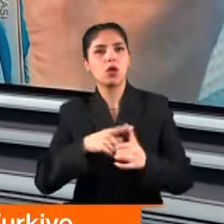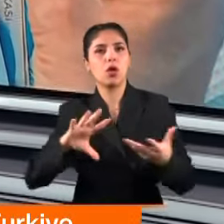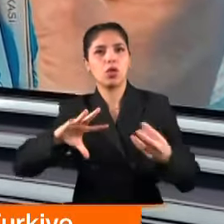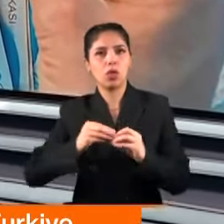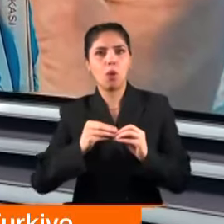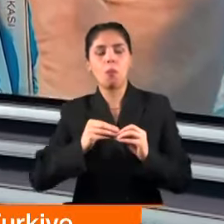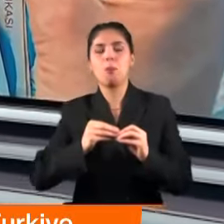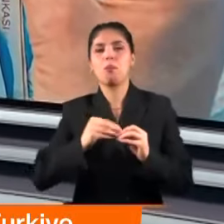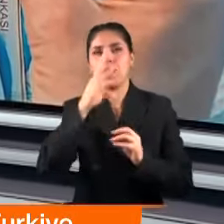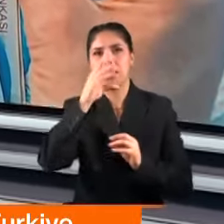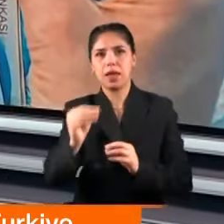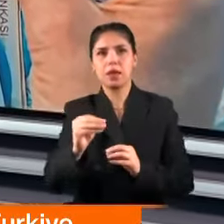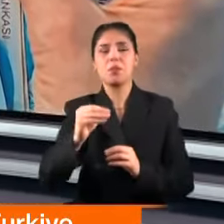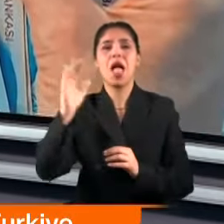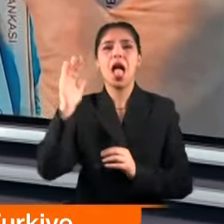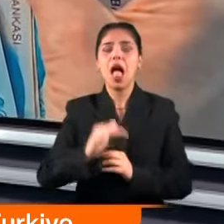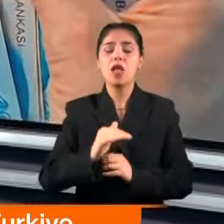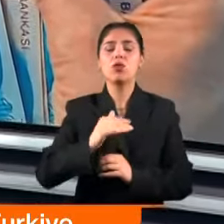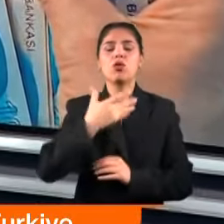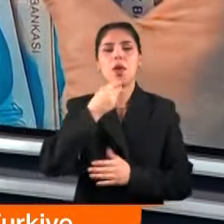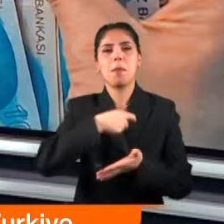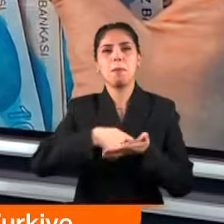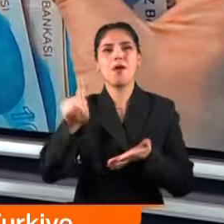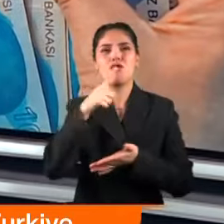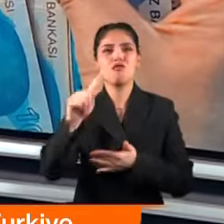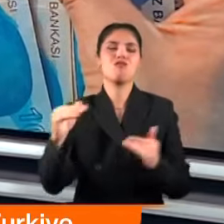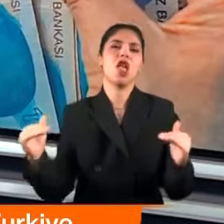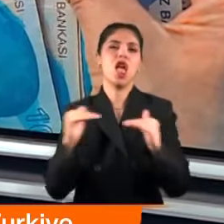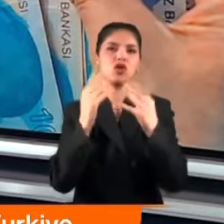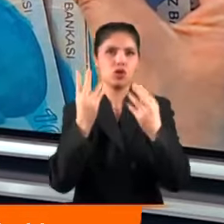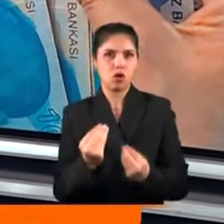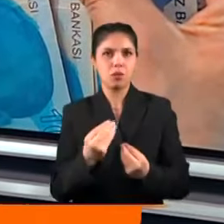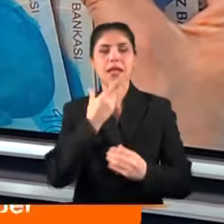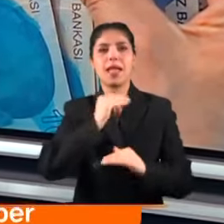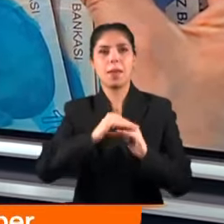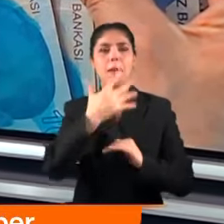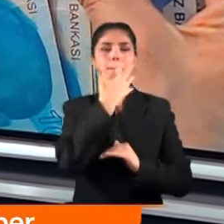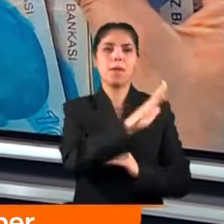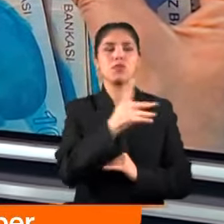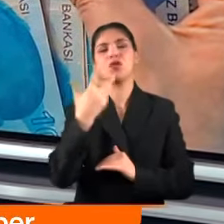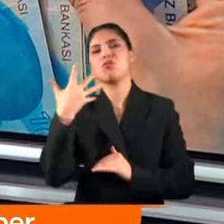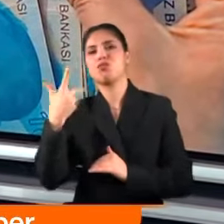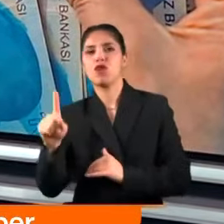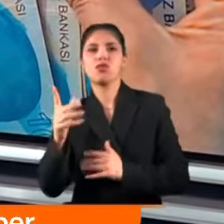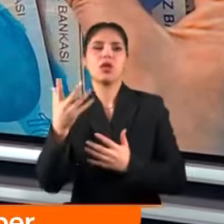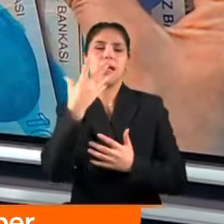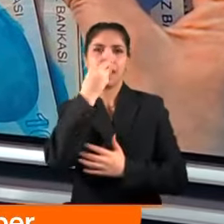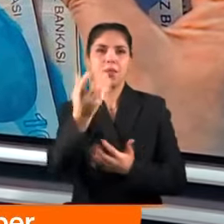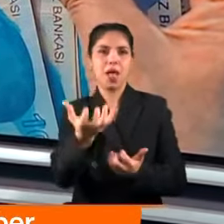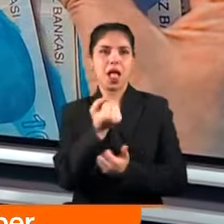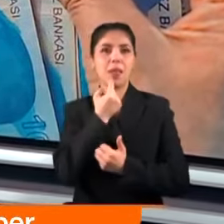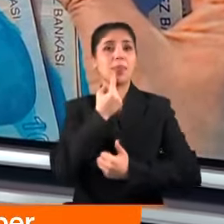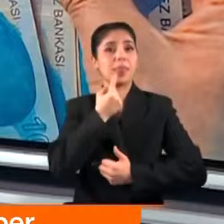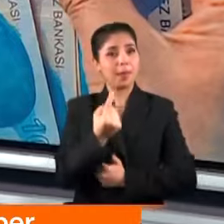en düşük emekli maaşı olan 10.000 liraya eşitlenmesi. Bu da emeklilerin iki bayramda 5.000 lira ikramiye alabileceği anlamına